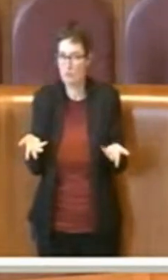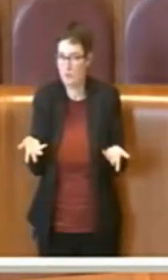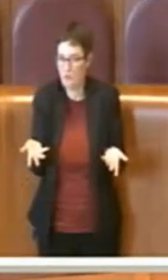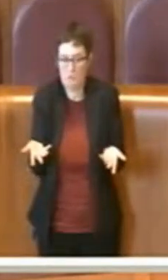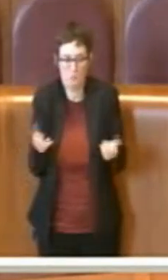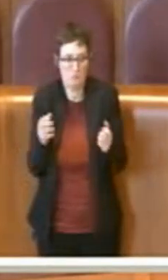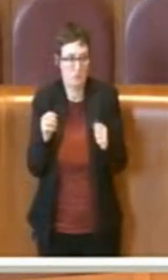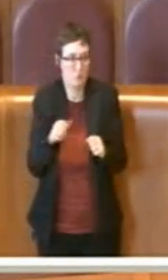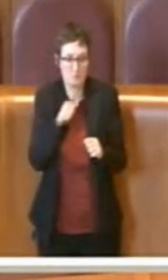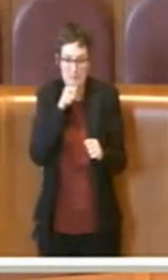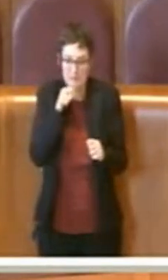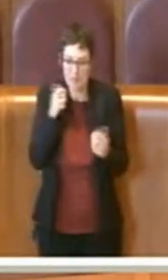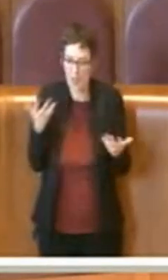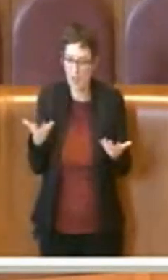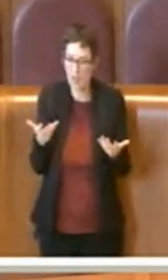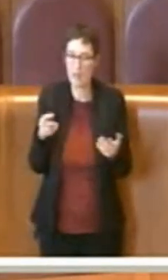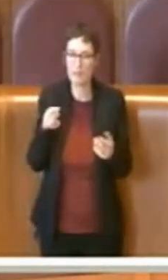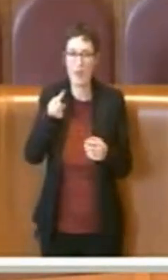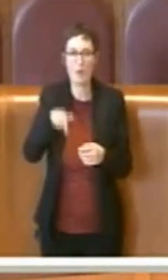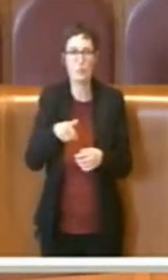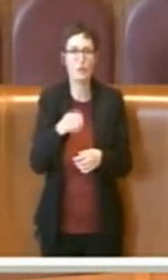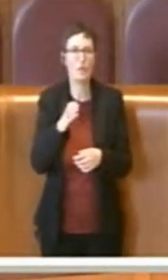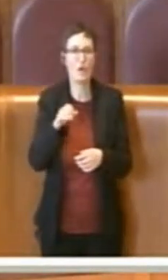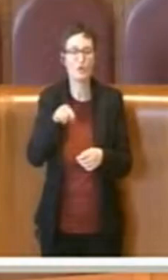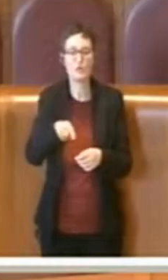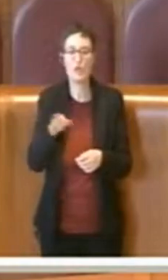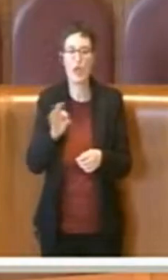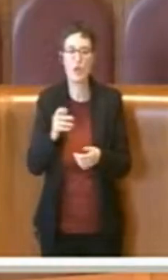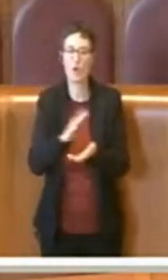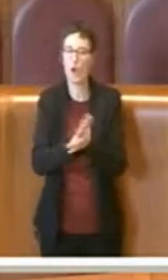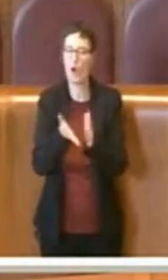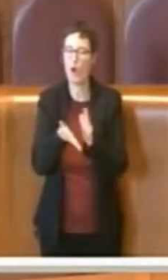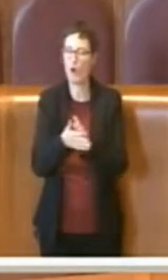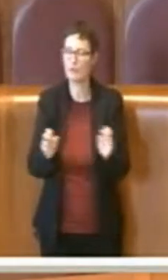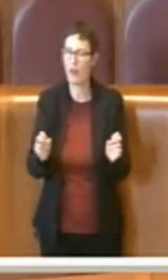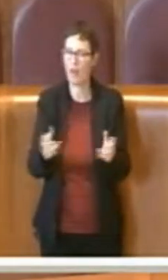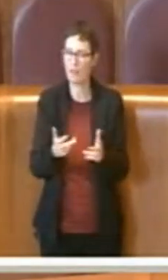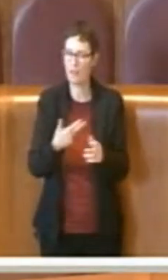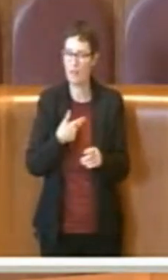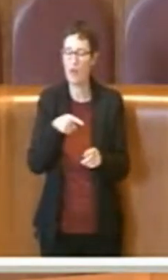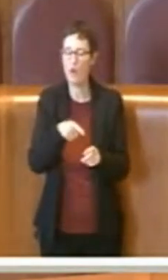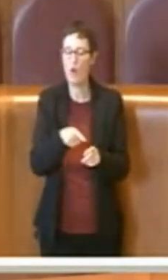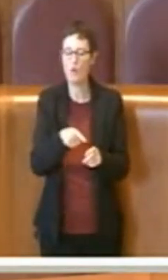essere utile anche con la blockchain o con gli smart contract, insomma, nell'ambito